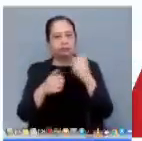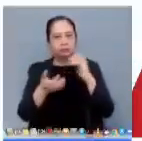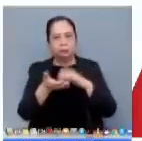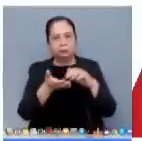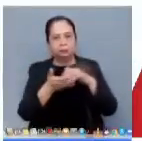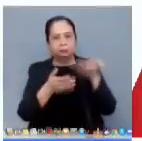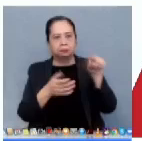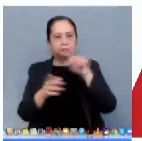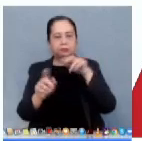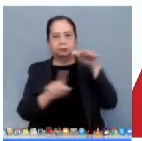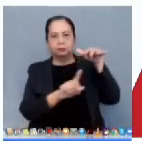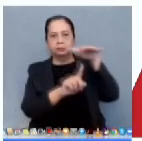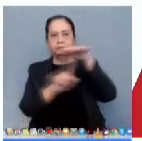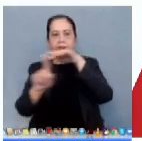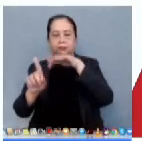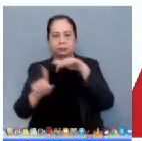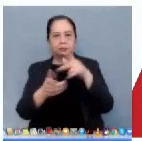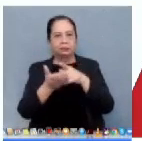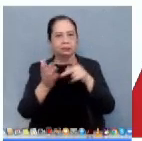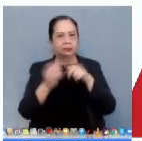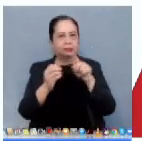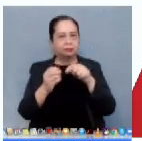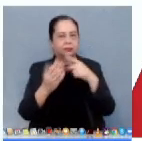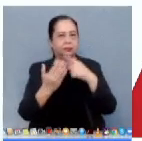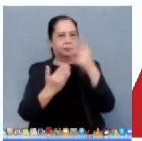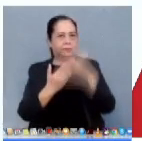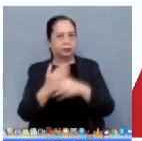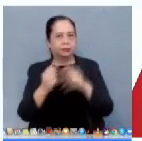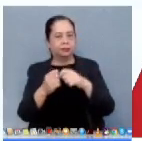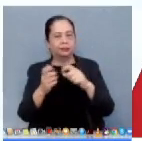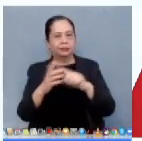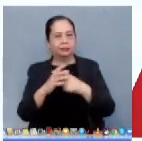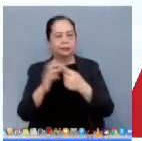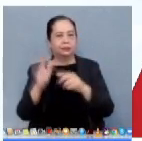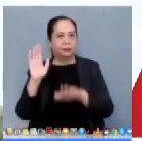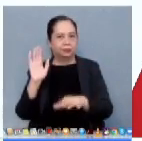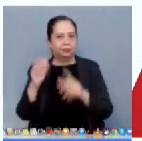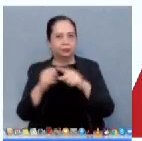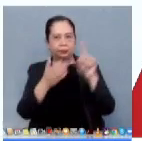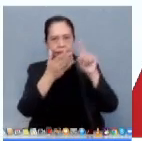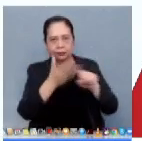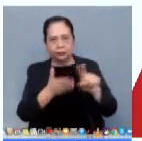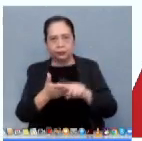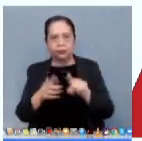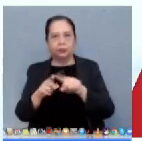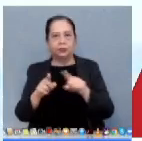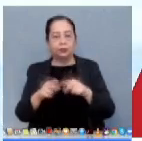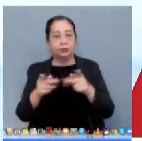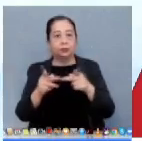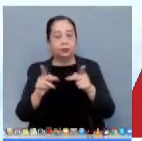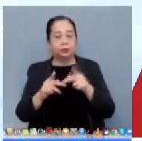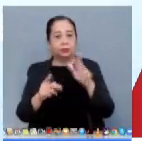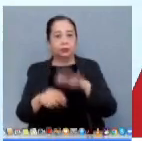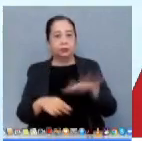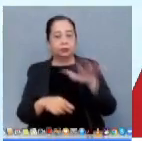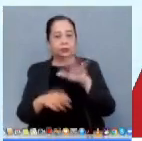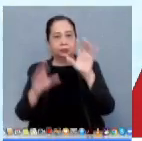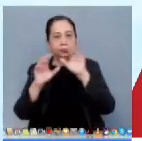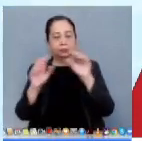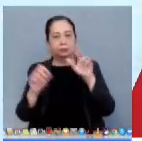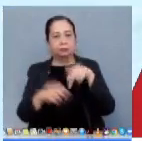Museum. Bahagi ito na magiging programa sa inaugurasyon. Nag-inspection din sa lugar ang mga miyembro ng Presidential Security